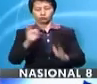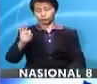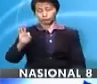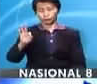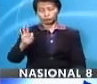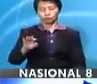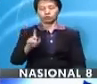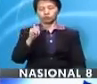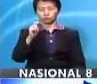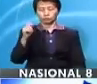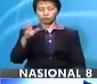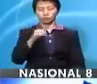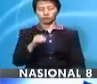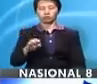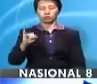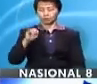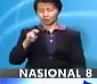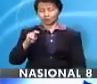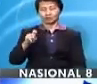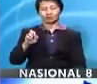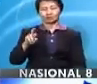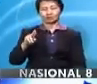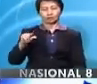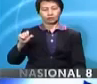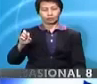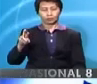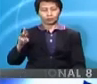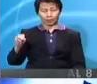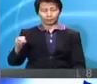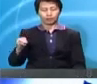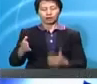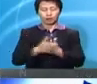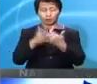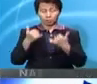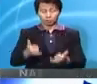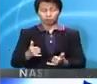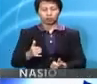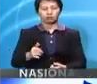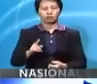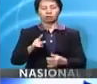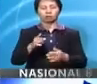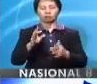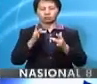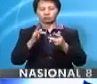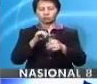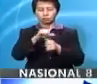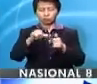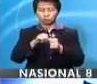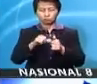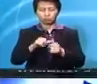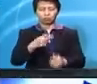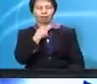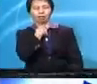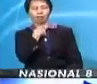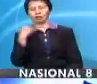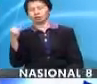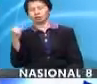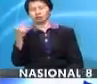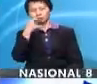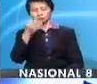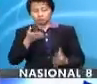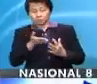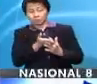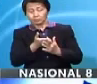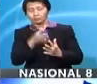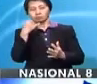Facebook, Twitter dan Instagram. Namun, sehingga hari ini, aplikasi media sosial tersebut masih menemui jalan buntu dalam